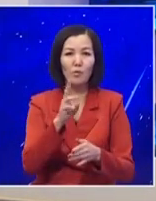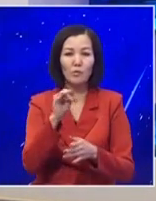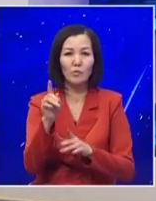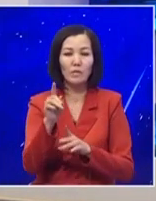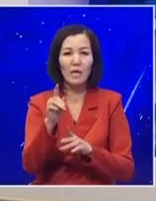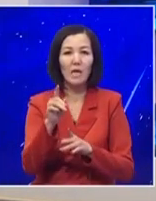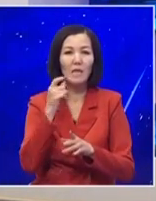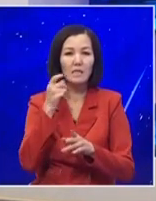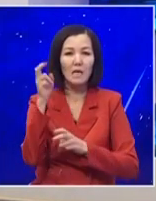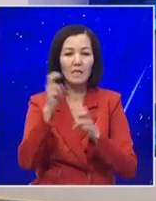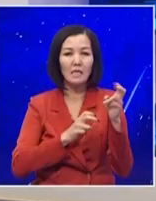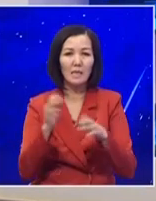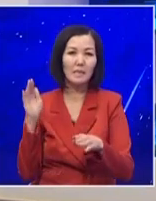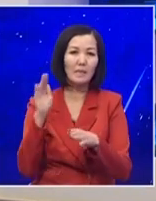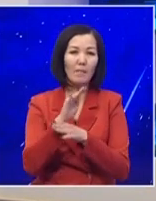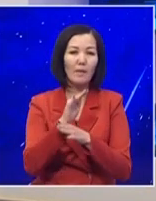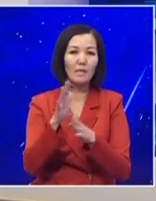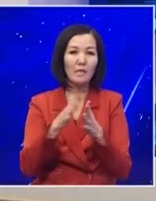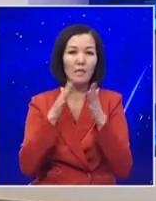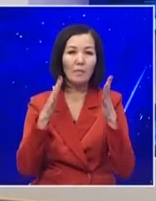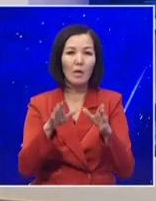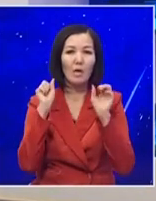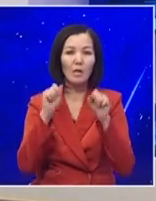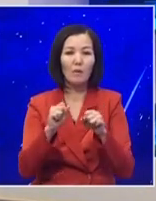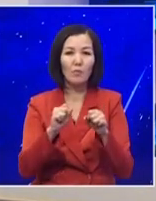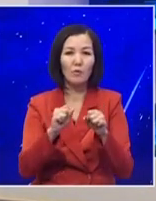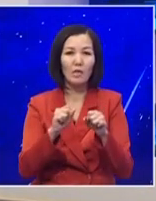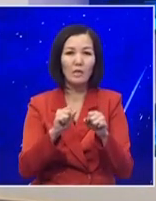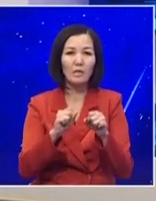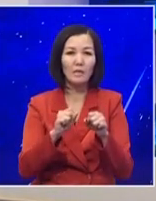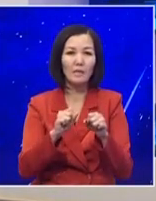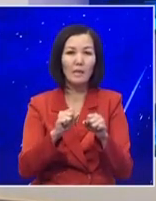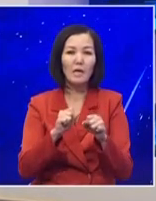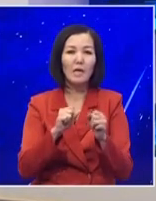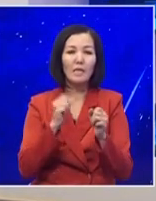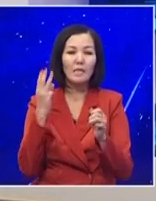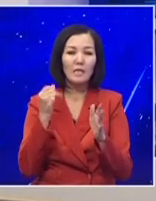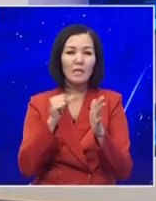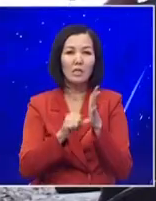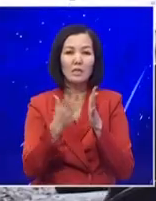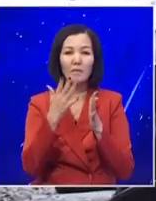завод. Дополнительный объем позволит работать круглый год без простоев.